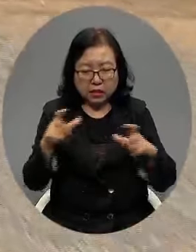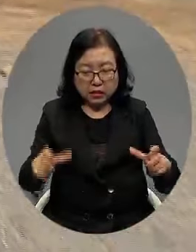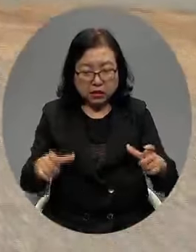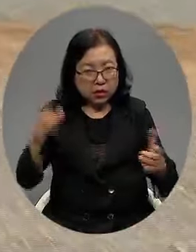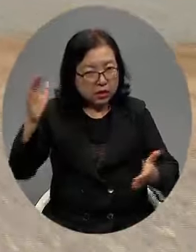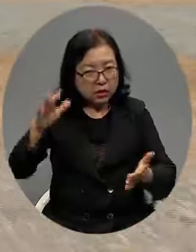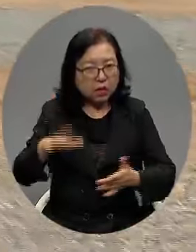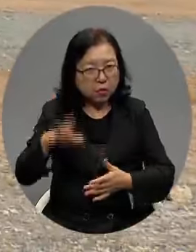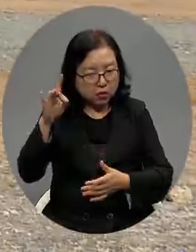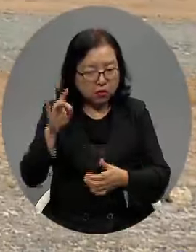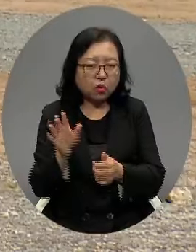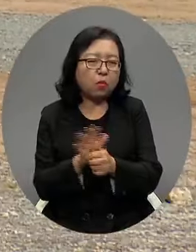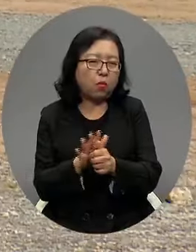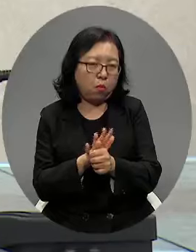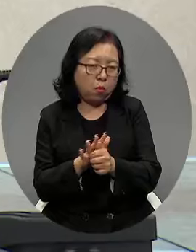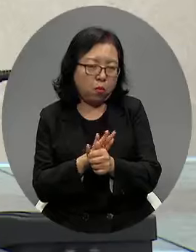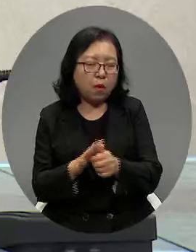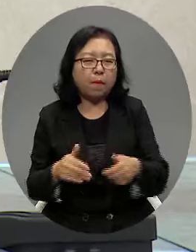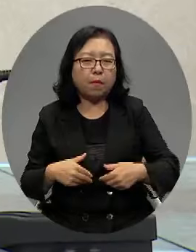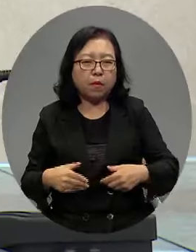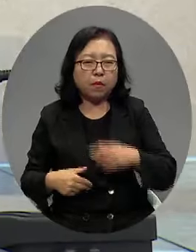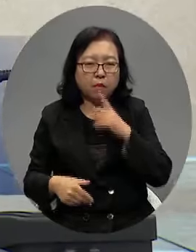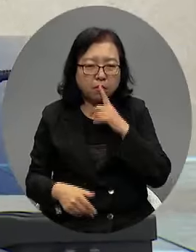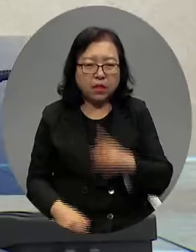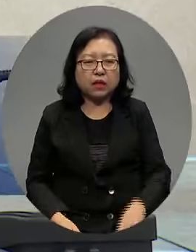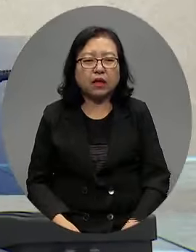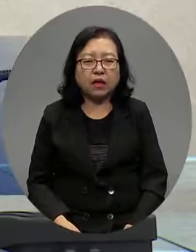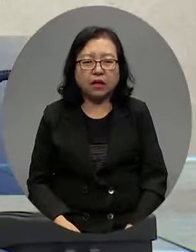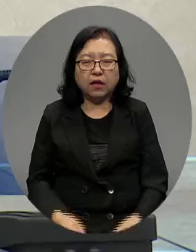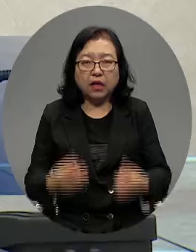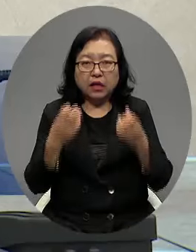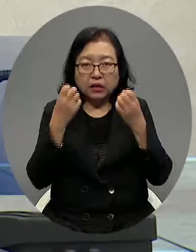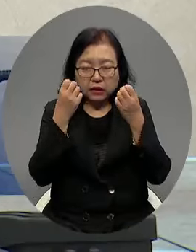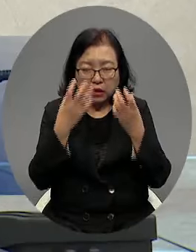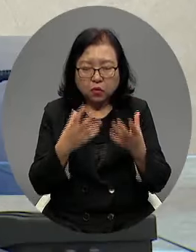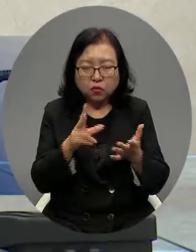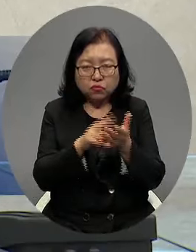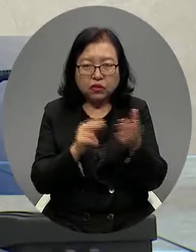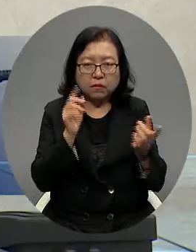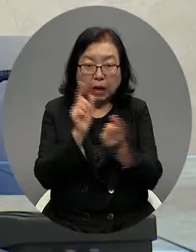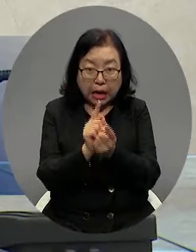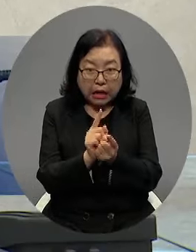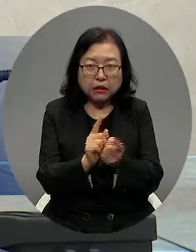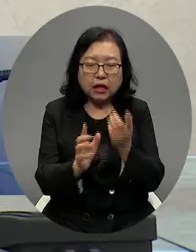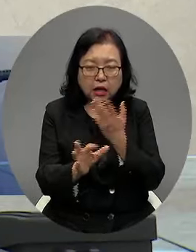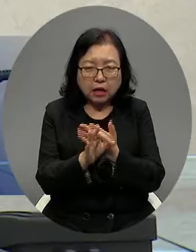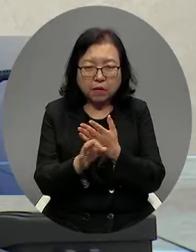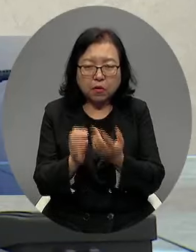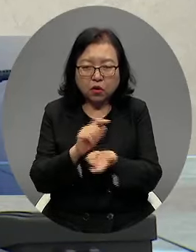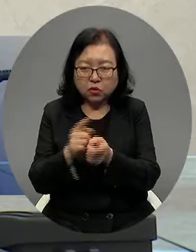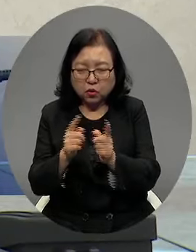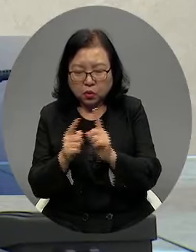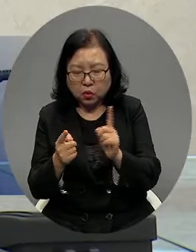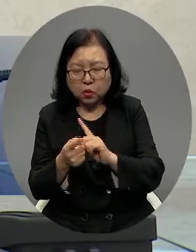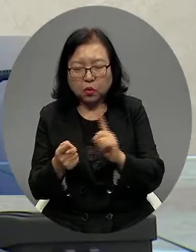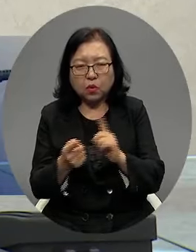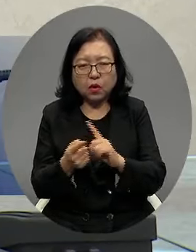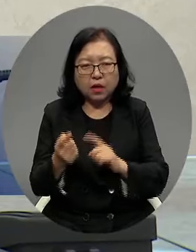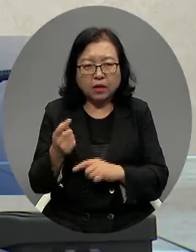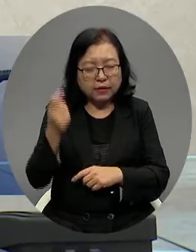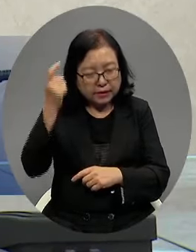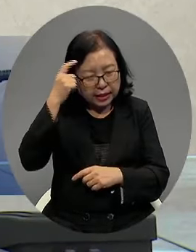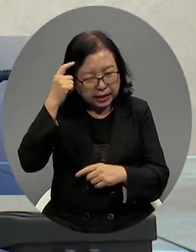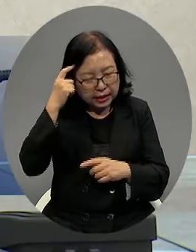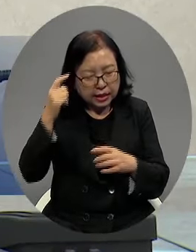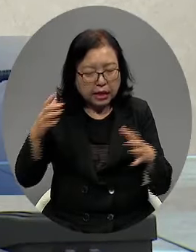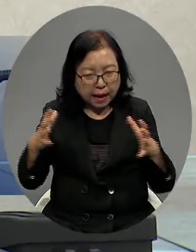한다고 강조했습니다 새로운 문제가 다쳤을 때는 결국은 구성원들이 다 같이 머리맞대고 뭐 그 대책을